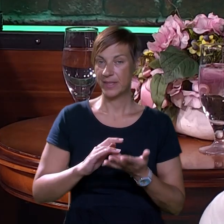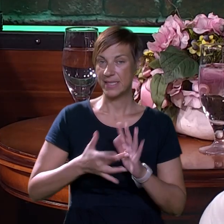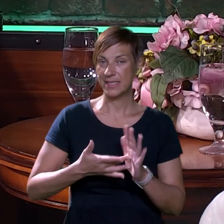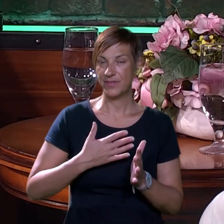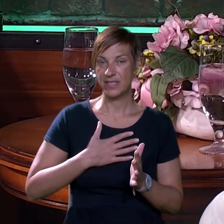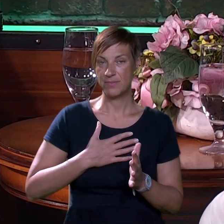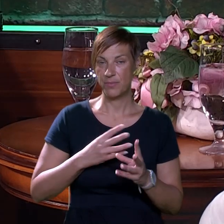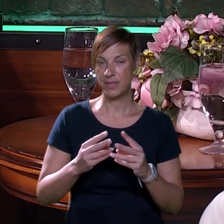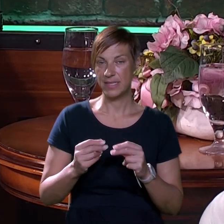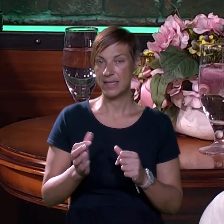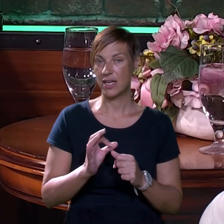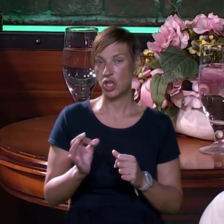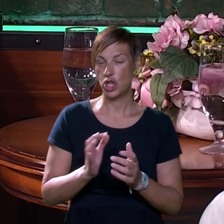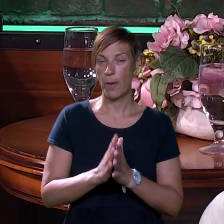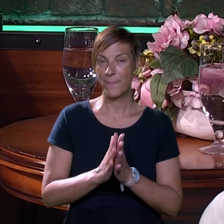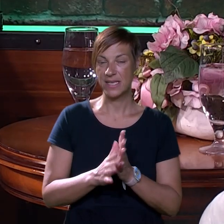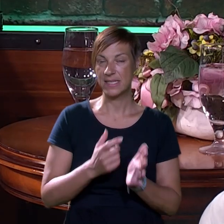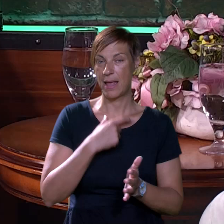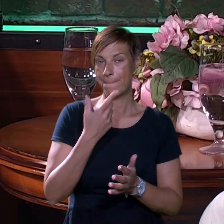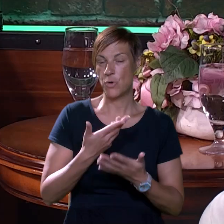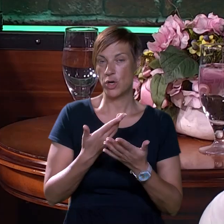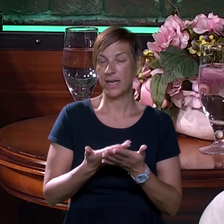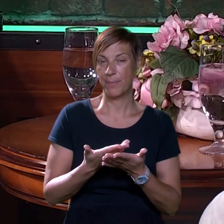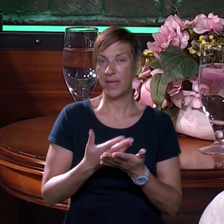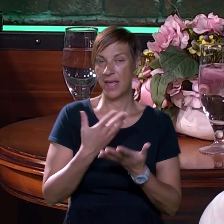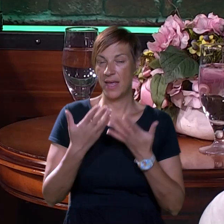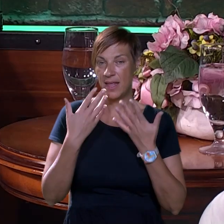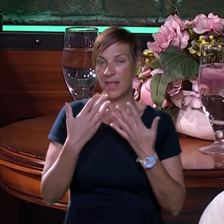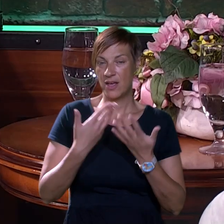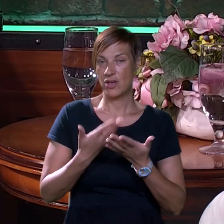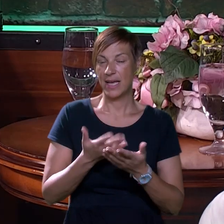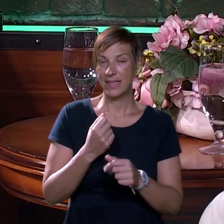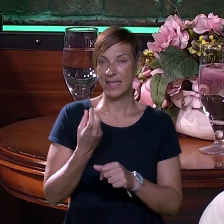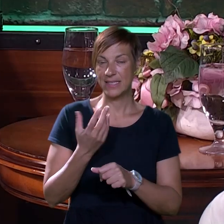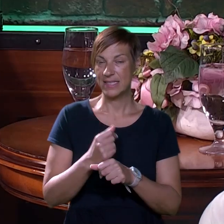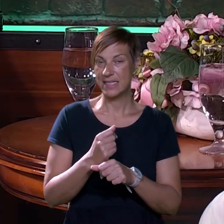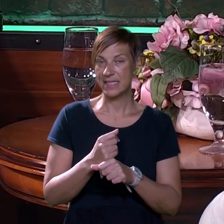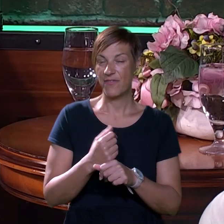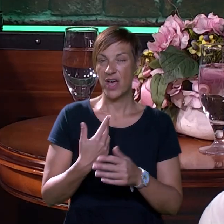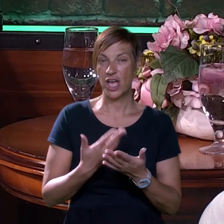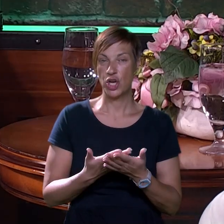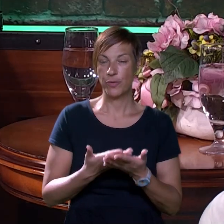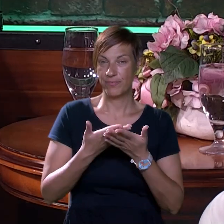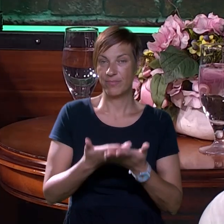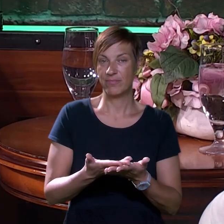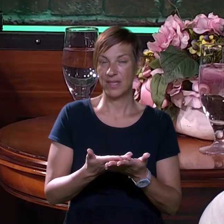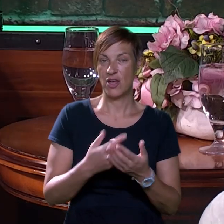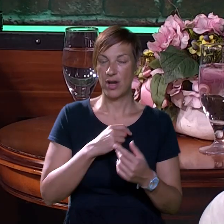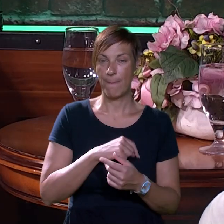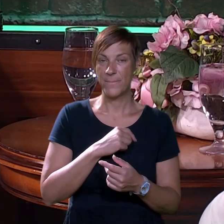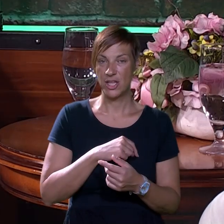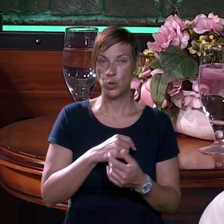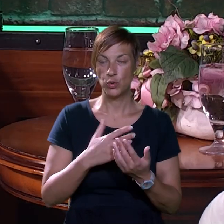svi smo mi satkani od dobra i zla. Bog nam je dahom svojim, kad nas je stvorio, dao nam je